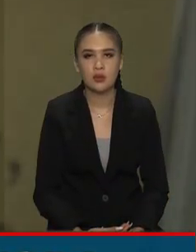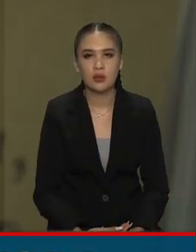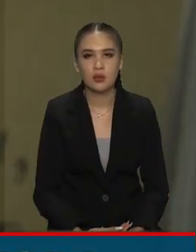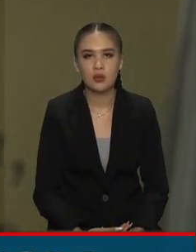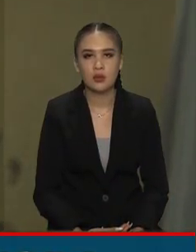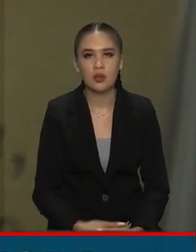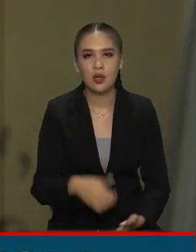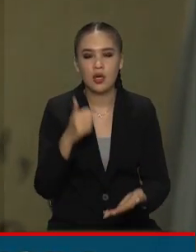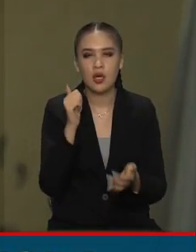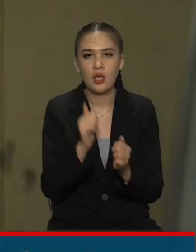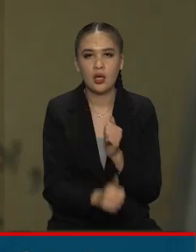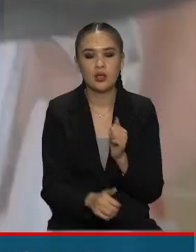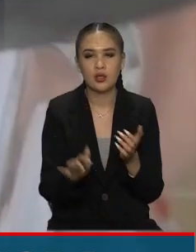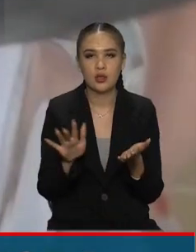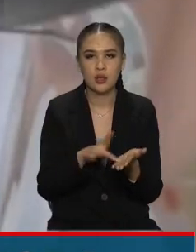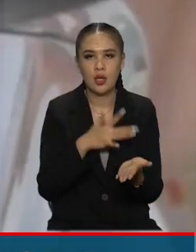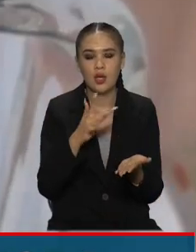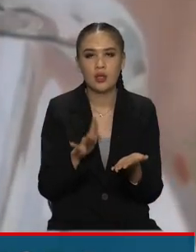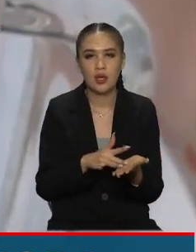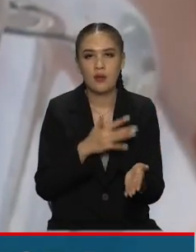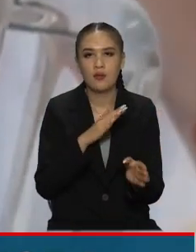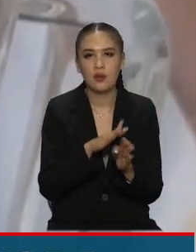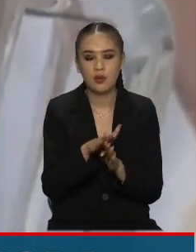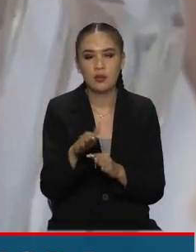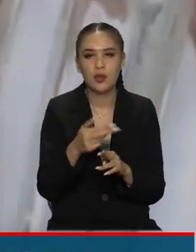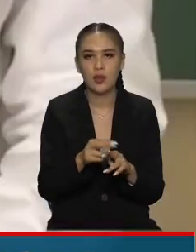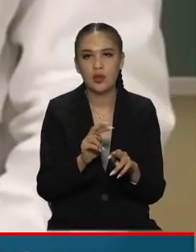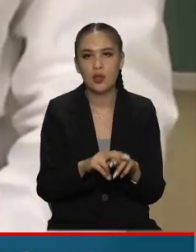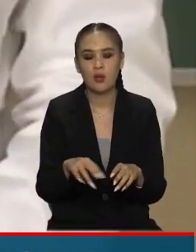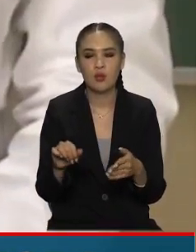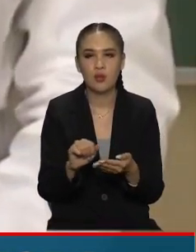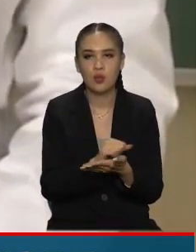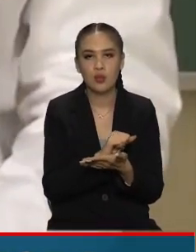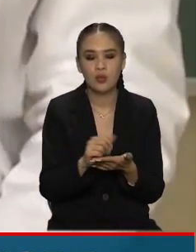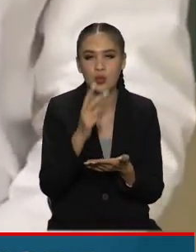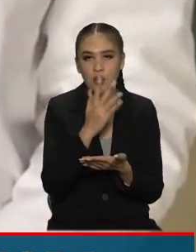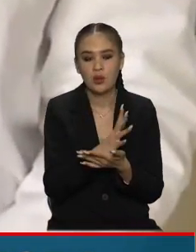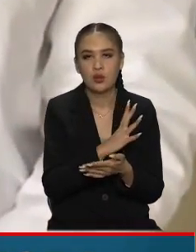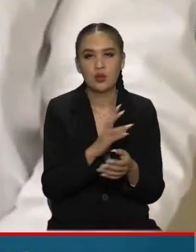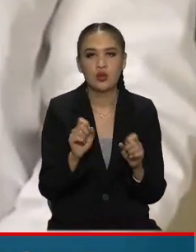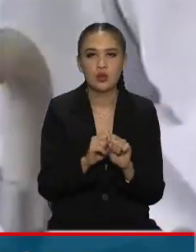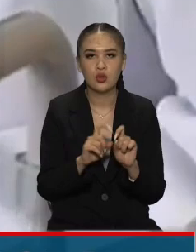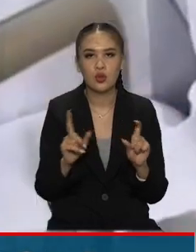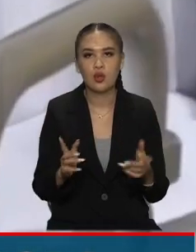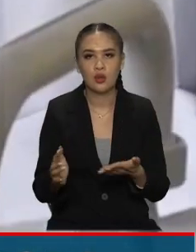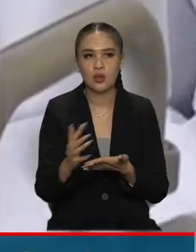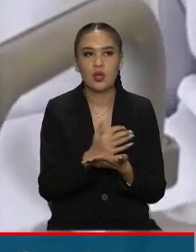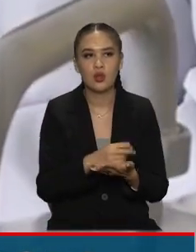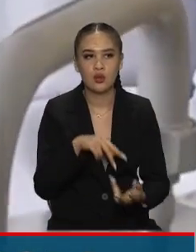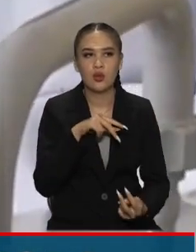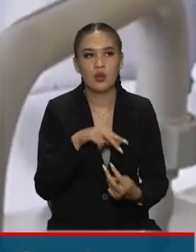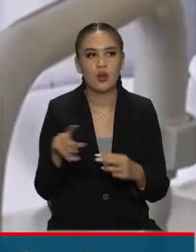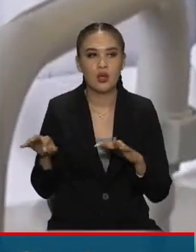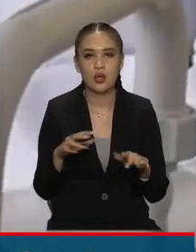Каждая страница этого календаря выполнена из использованной бумаги, которую дети собирали в своей школе. Переработка вторсырья – очень трудоемкий